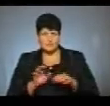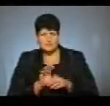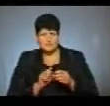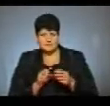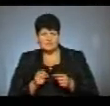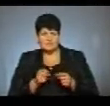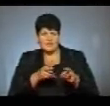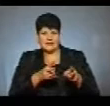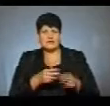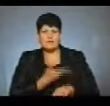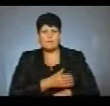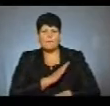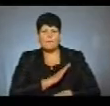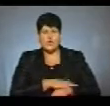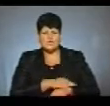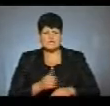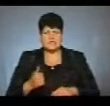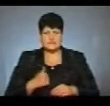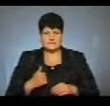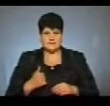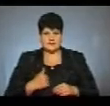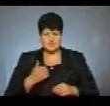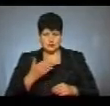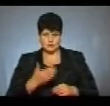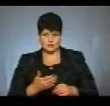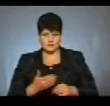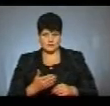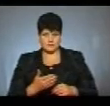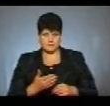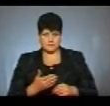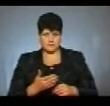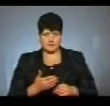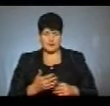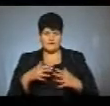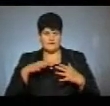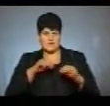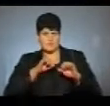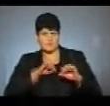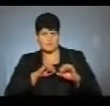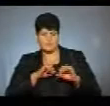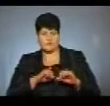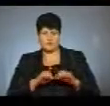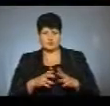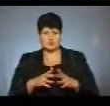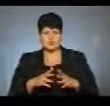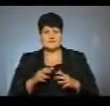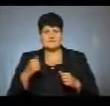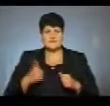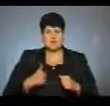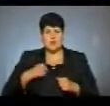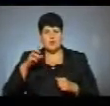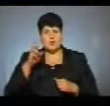реконструкції бою Степан Свистун командує підрозділом польського війська на мурах фортеці, відбиваючи наступ військ Богдана Хмельницького.